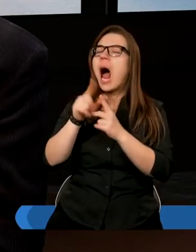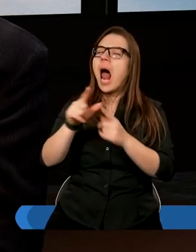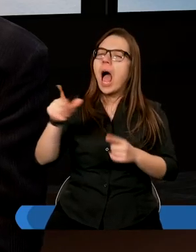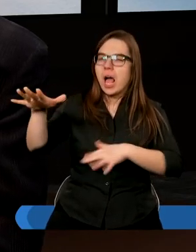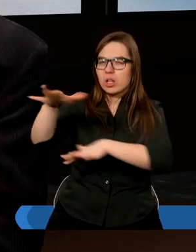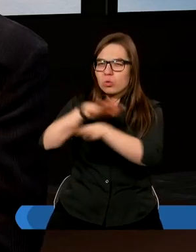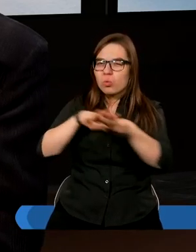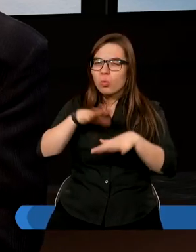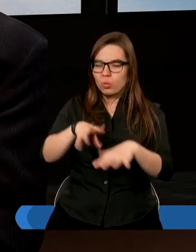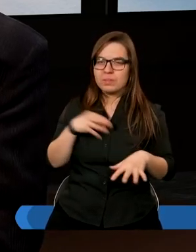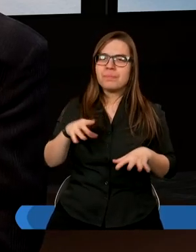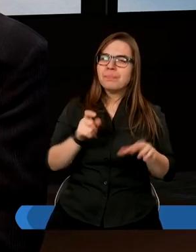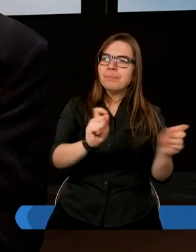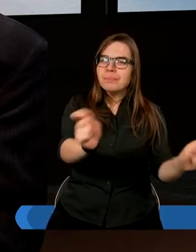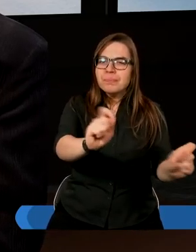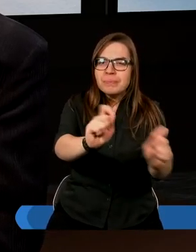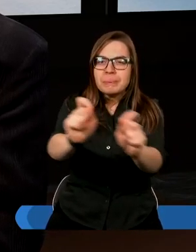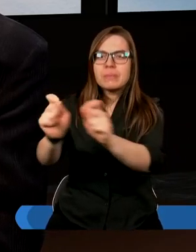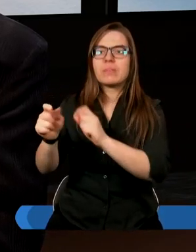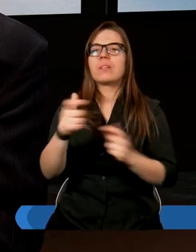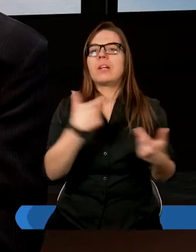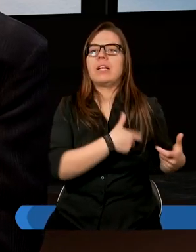serca, to